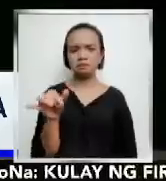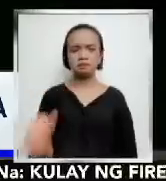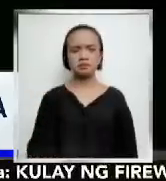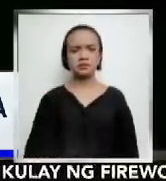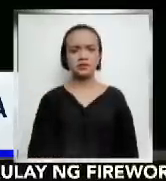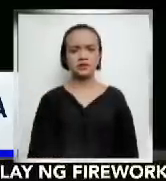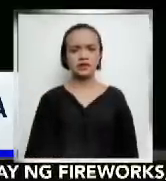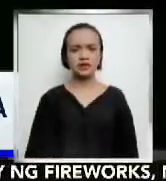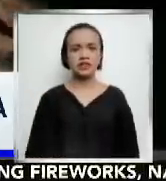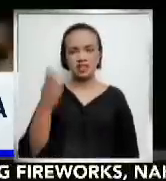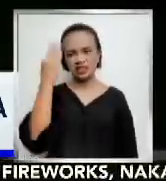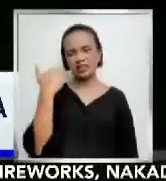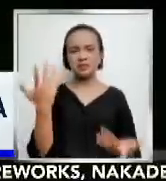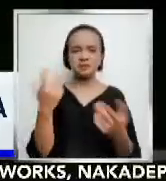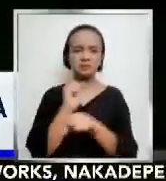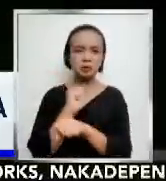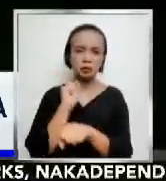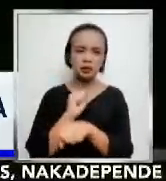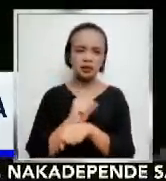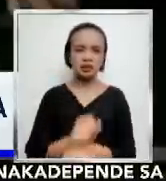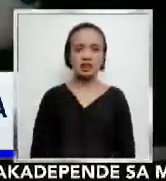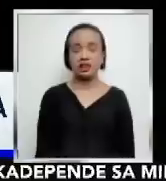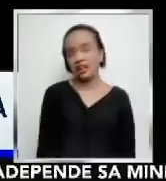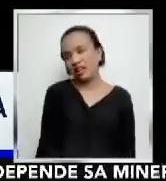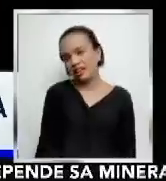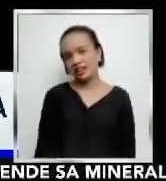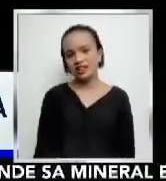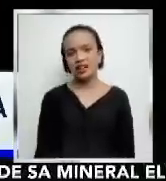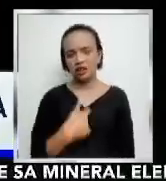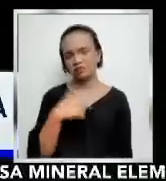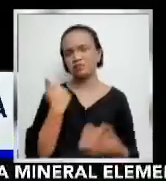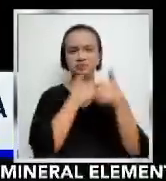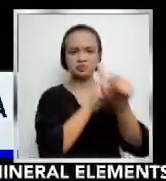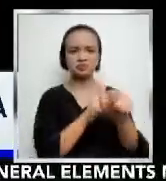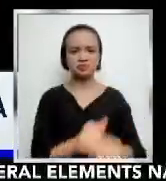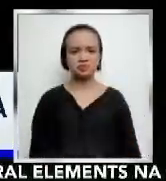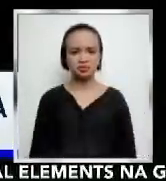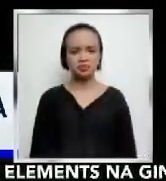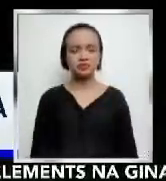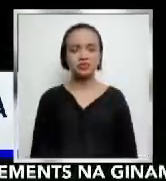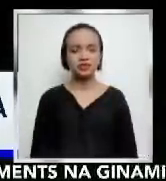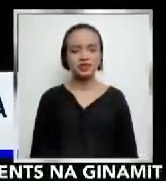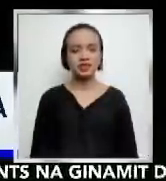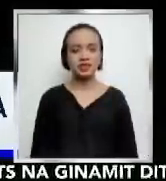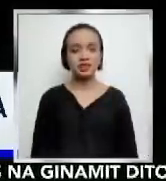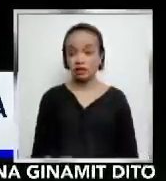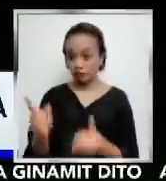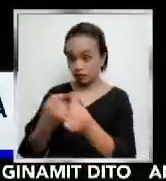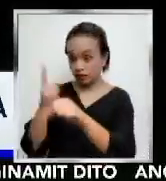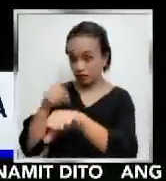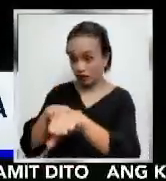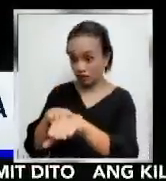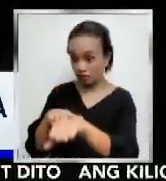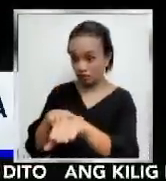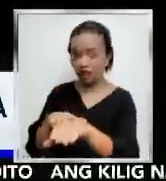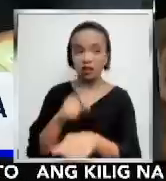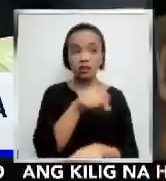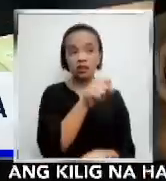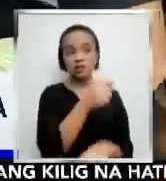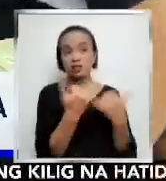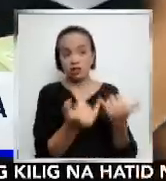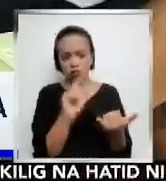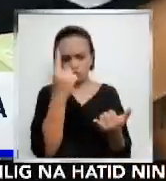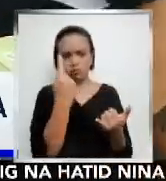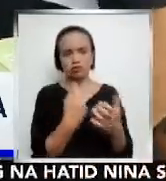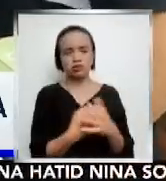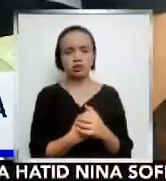rin ng trabaho rin. Yan, sumunod na rin. Ngayon pa lang. First time mo na nakatanggap na ganyan. Ngayon lang po, sir, yung ano, sir.